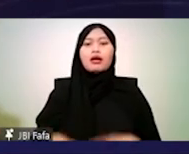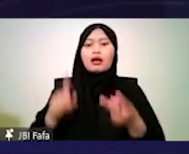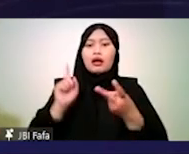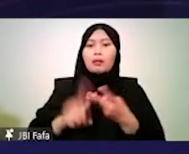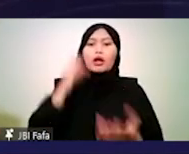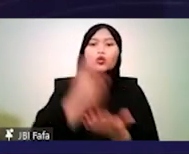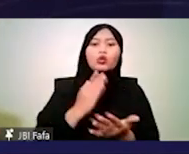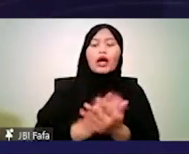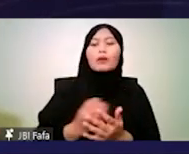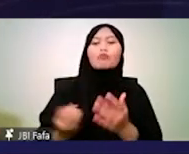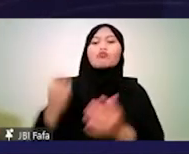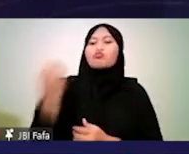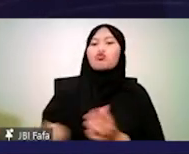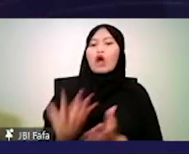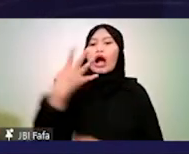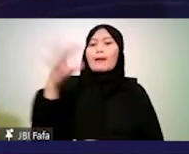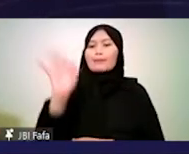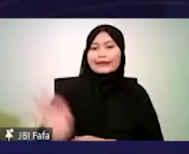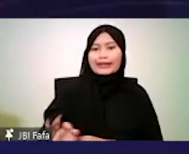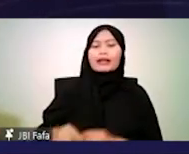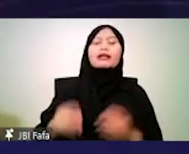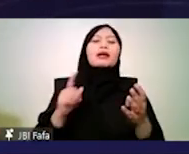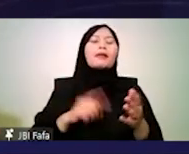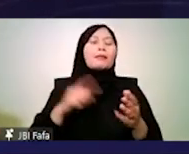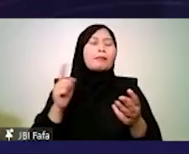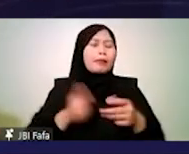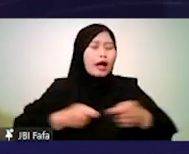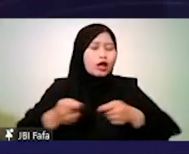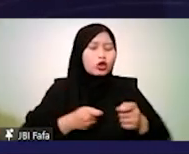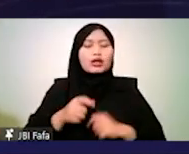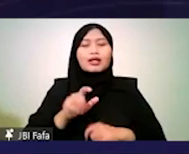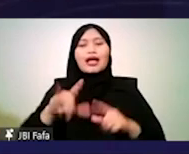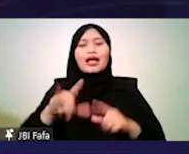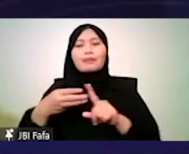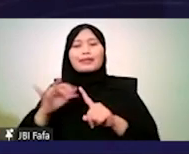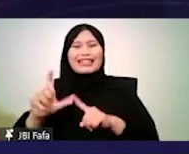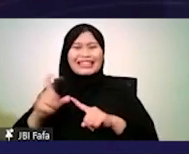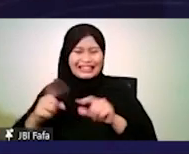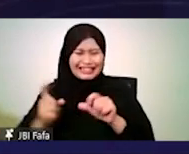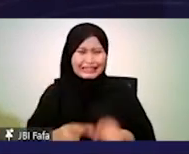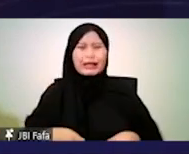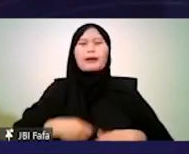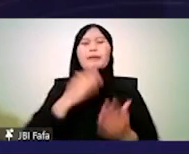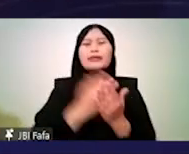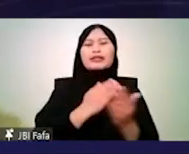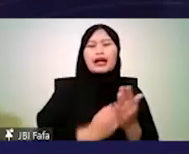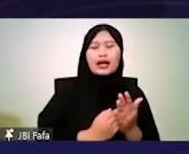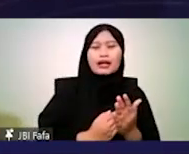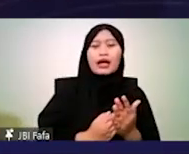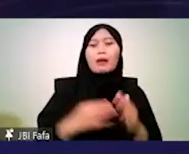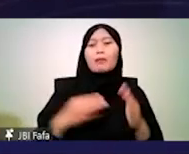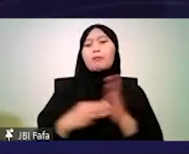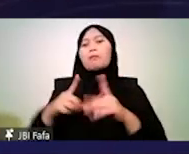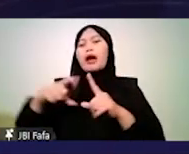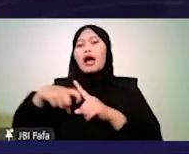bunga dan juga mengatur likuiditas kebijakan makro berserah apa caranya banyak instrumen Makmur berasal